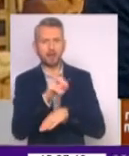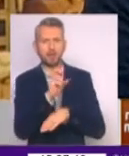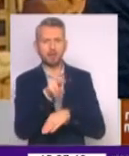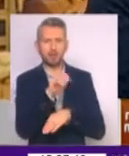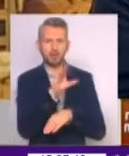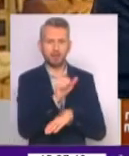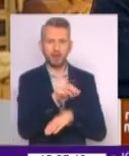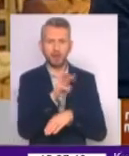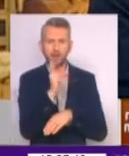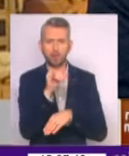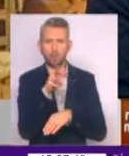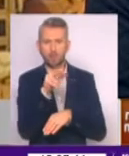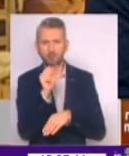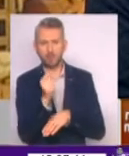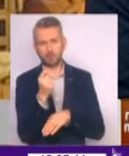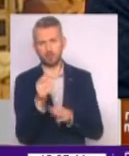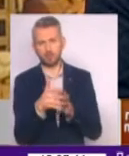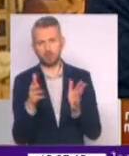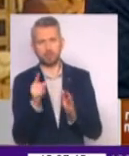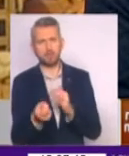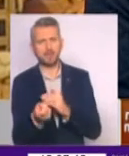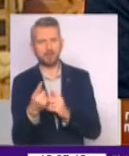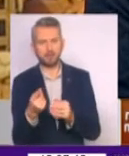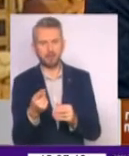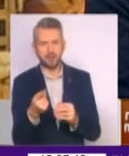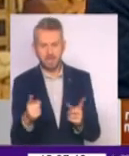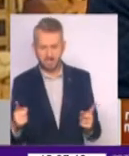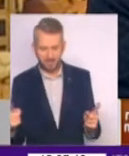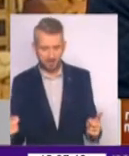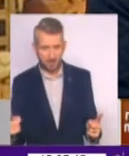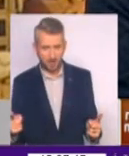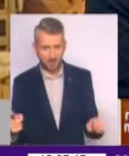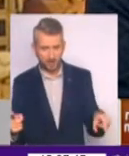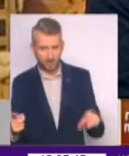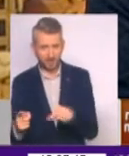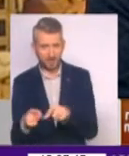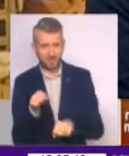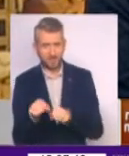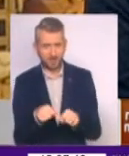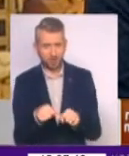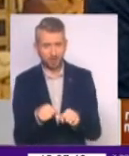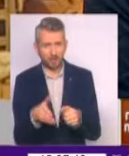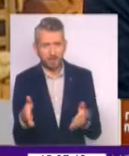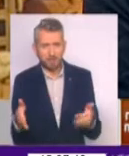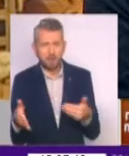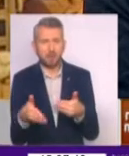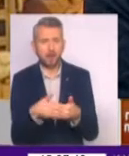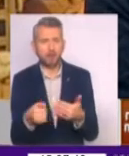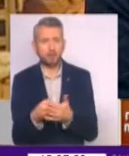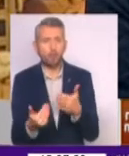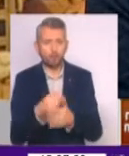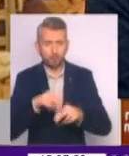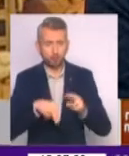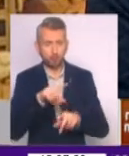Лебедєво-Кумача, колишньої трошки більше, там з'явився шматочок велодоріжки, який примикає до новопобудованої школи. Але в